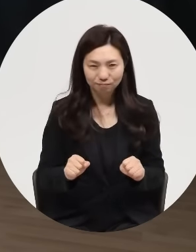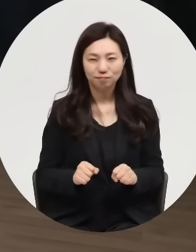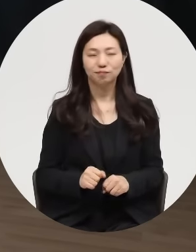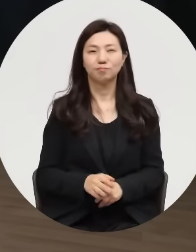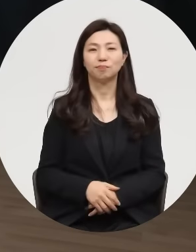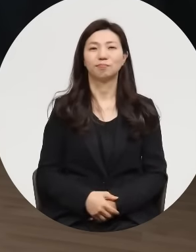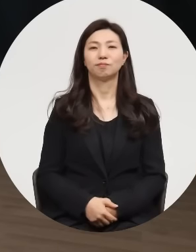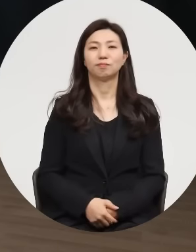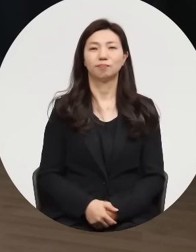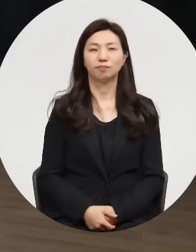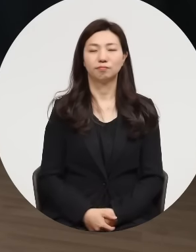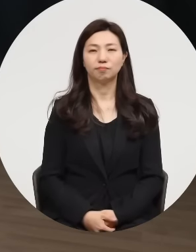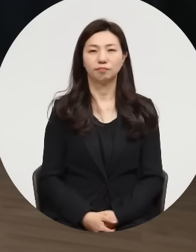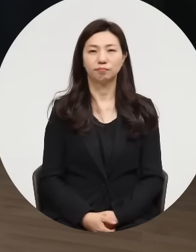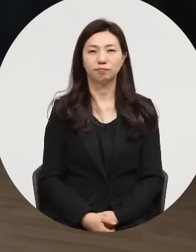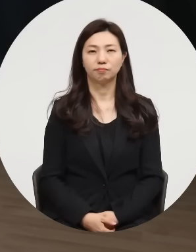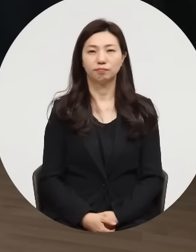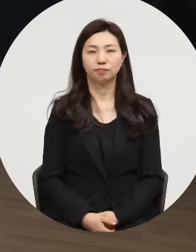안녕하세요. 네.